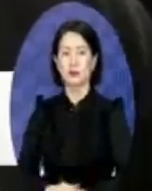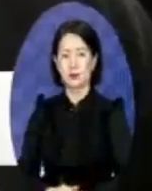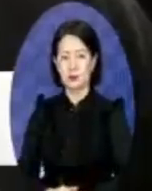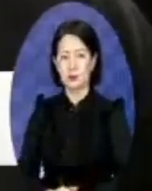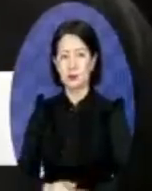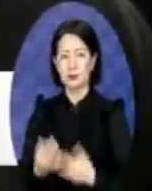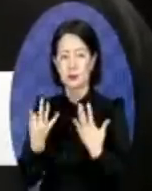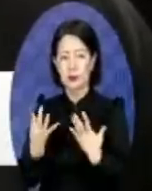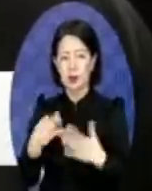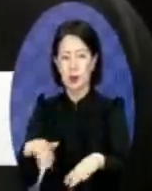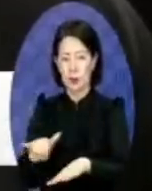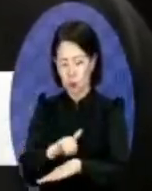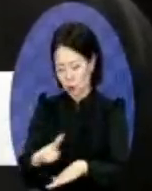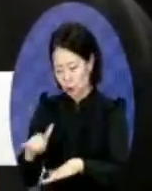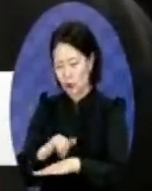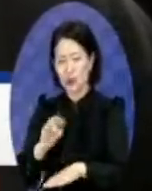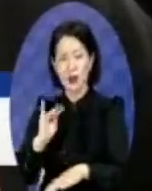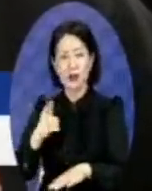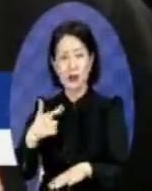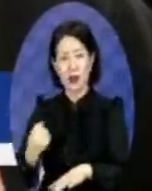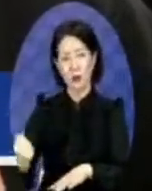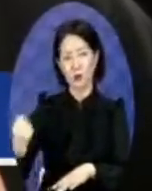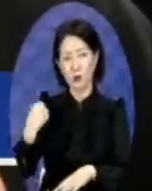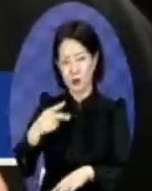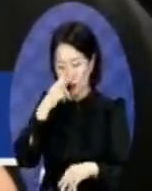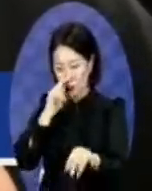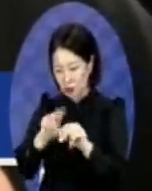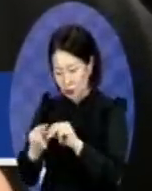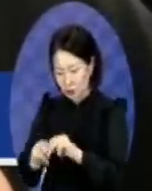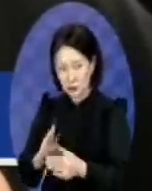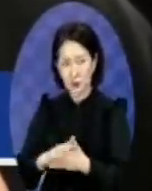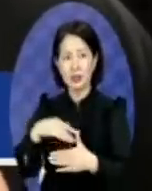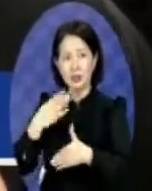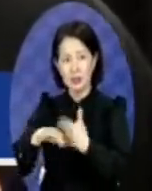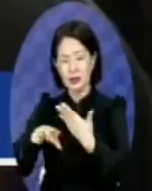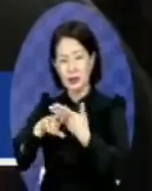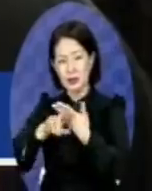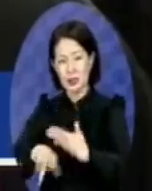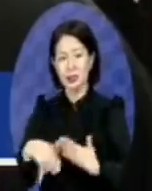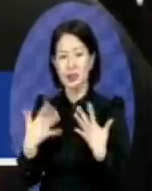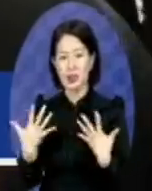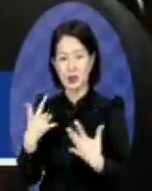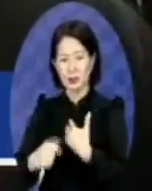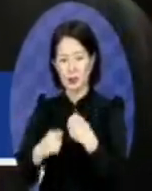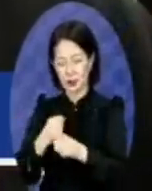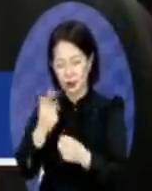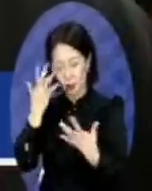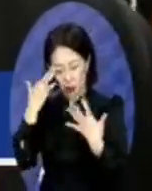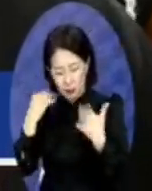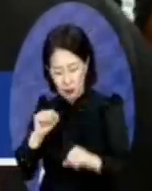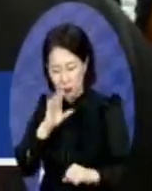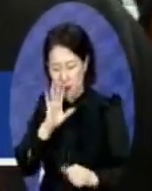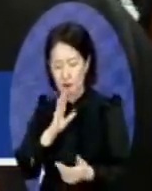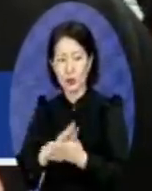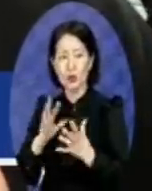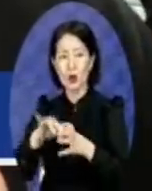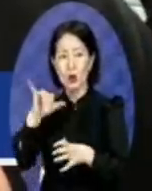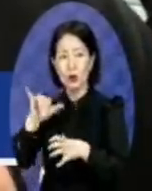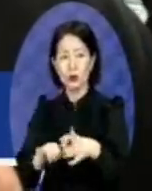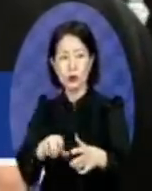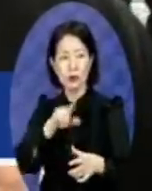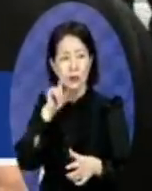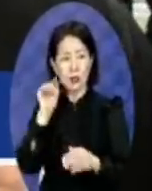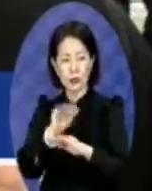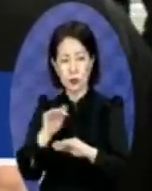8 улсын хооронд ингээд аврага шалгуулж байна. Энэ цаашааш ер нь одоо 1 жил 10 дахь жилдээ болно. Олон улсын одоо залуучуудын